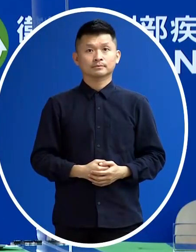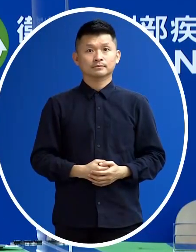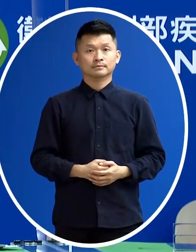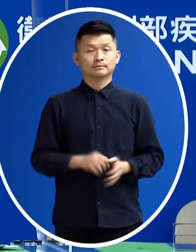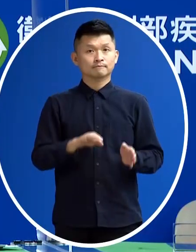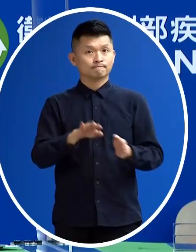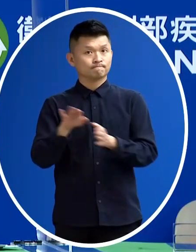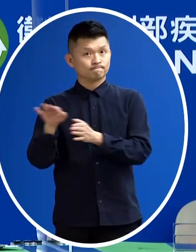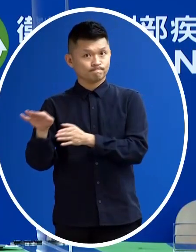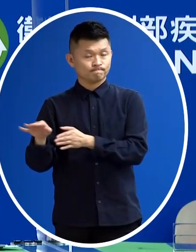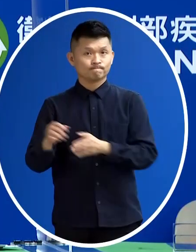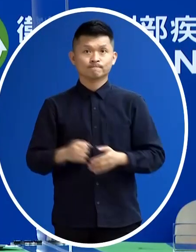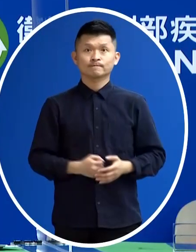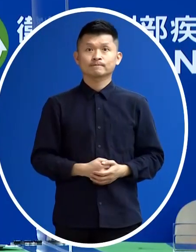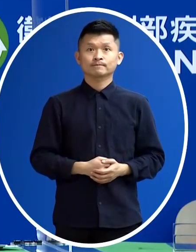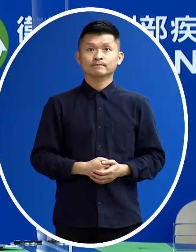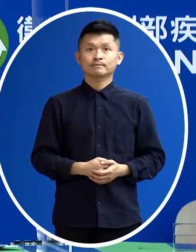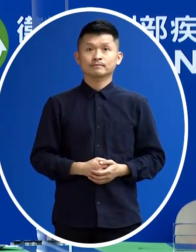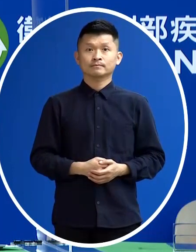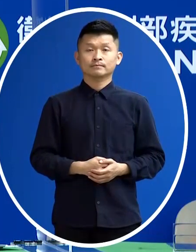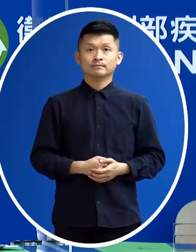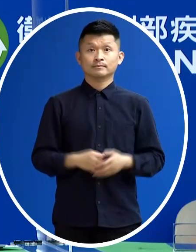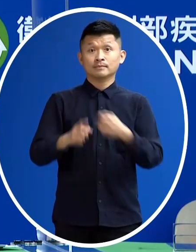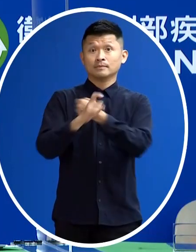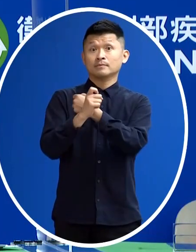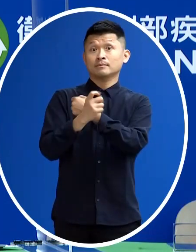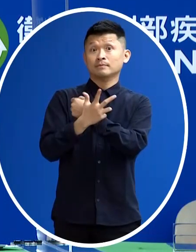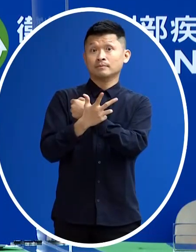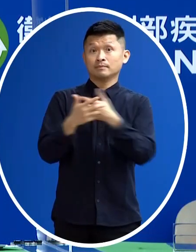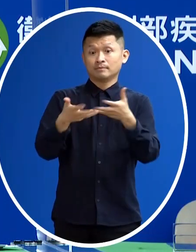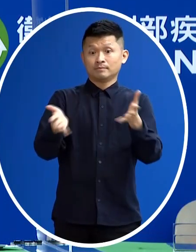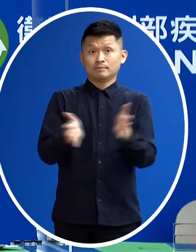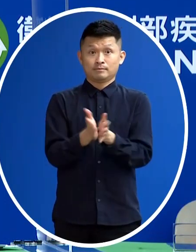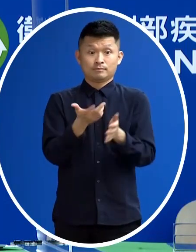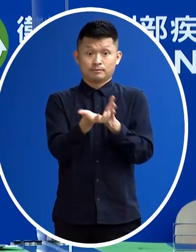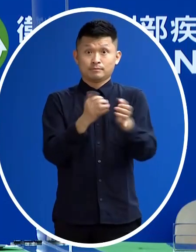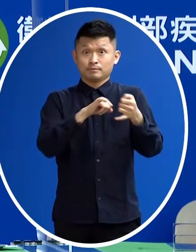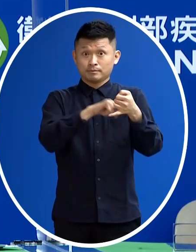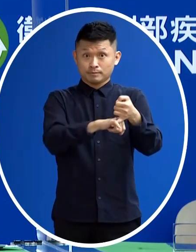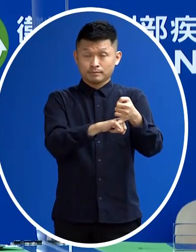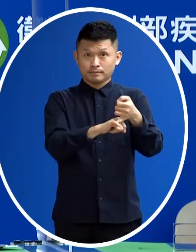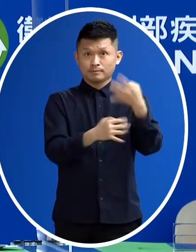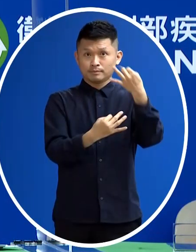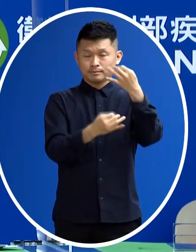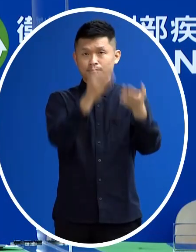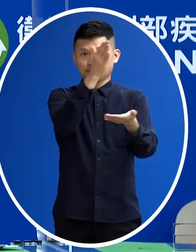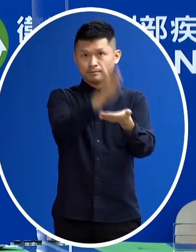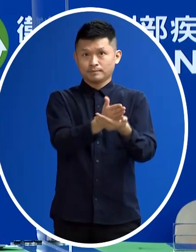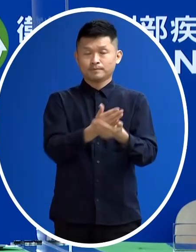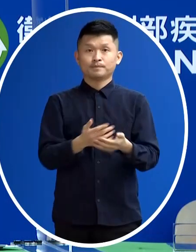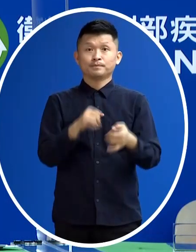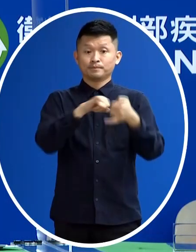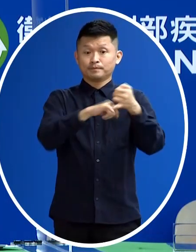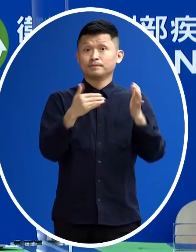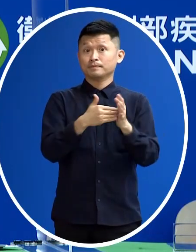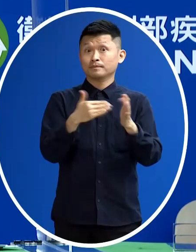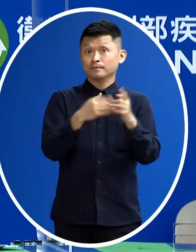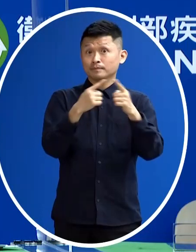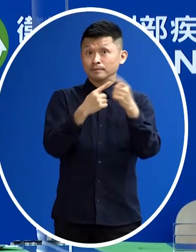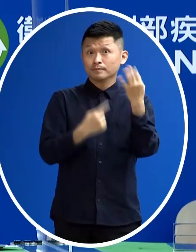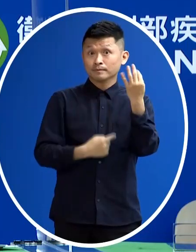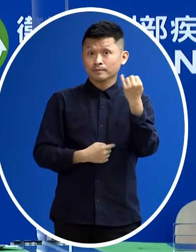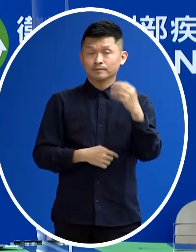那另外我们的第18期预约情形啊，那已经截止，总共已完成预约人数